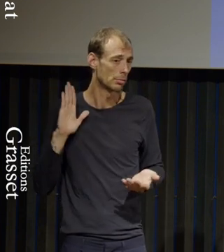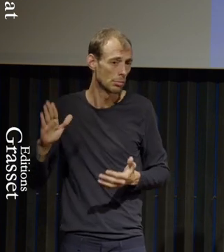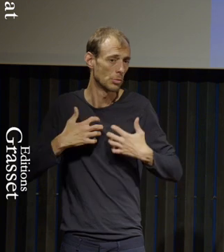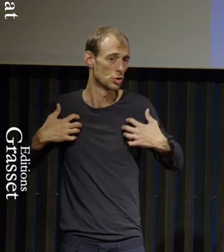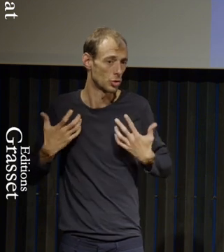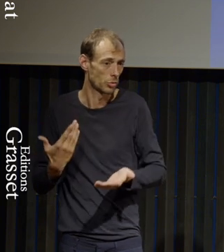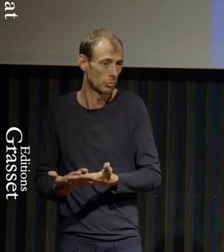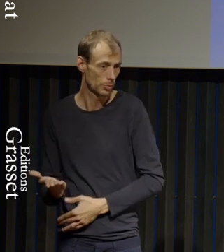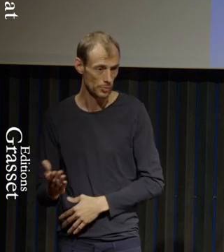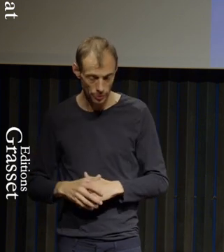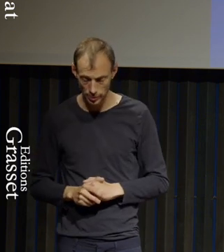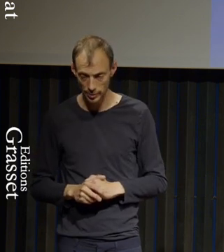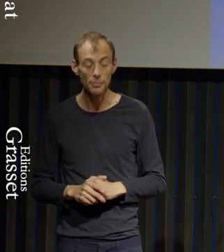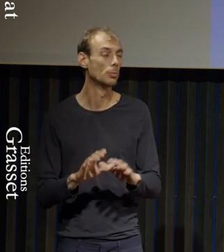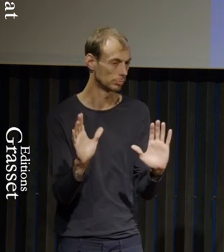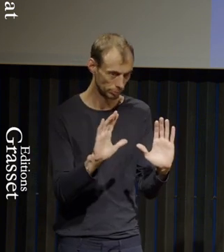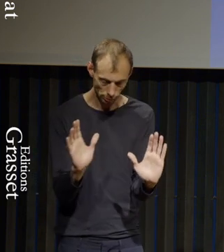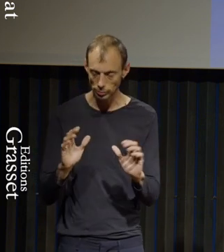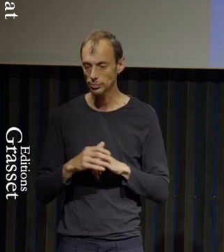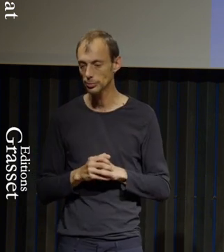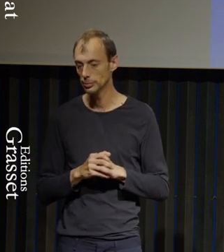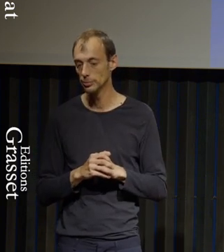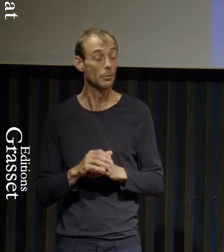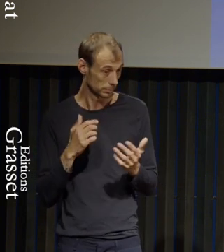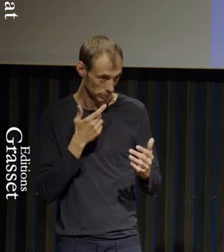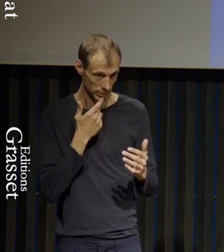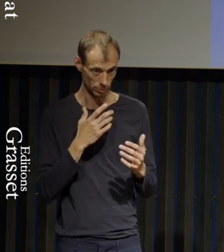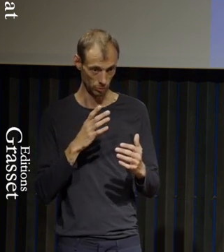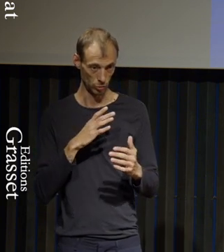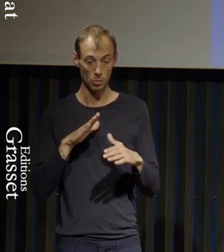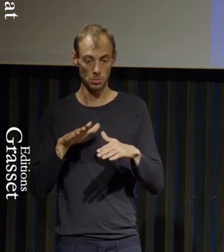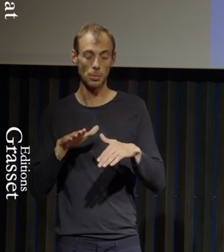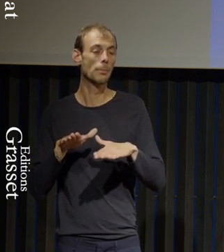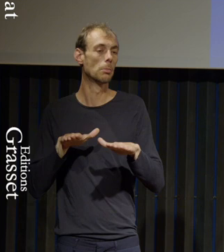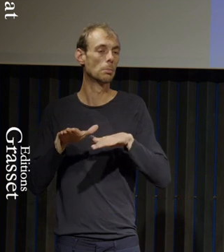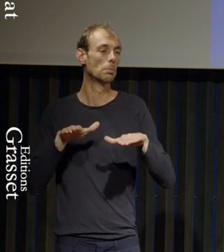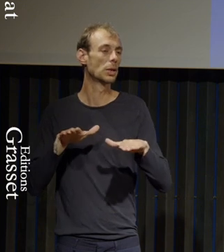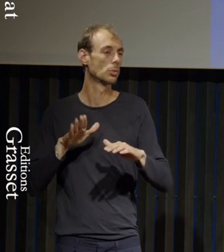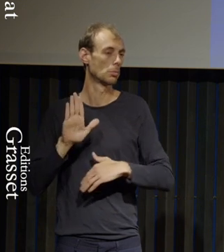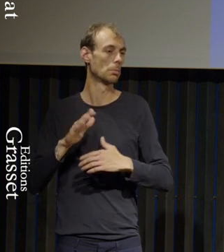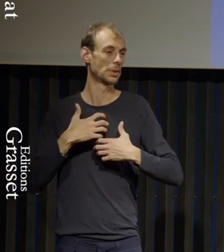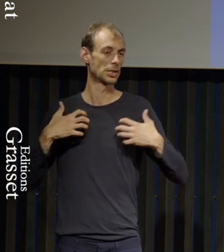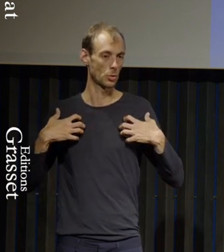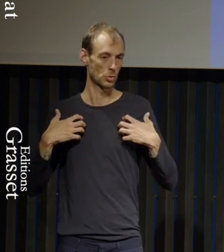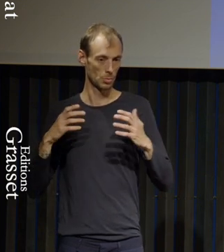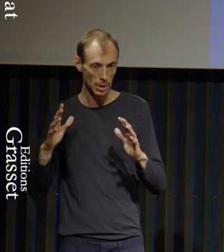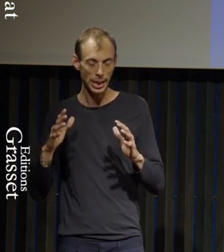scientifique, il est quand même question de ce que nous faisons avec ce cerveau. Et